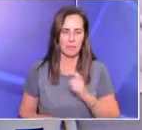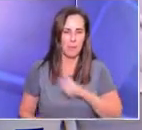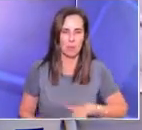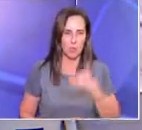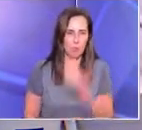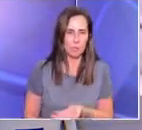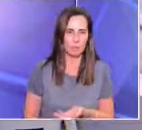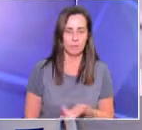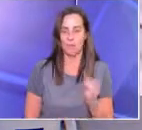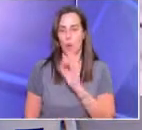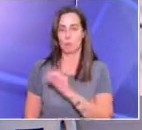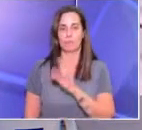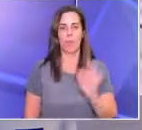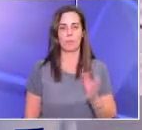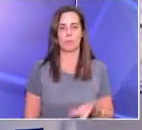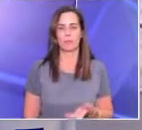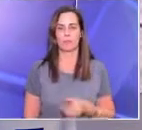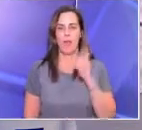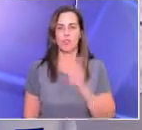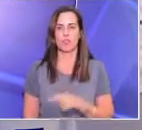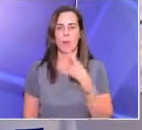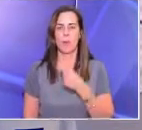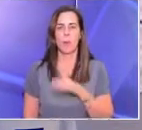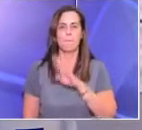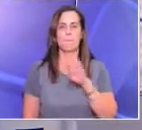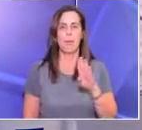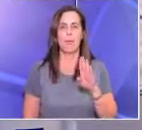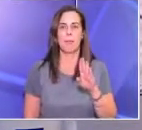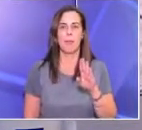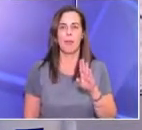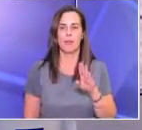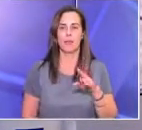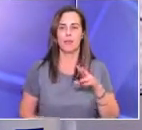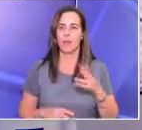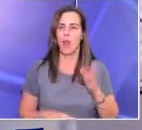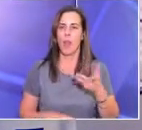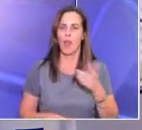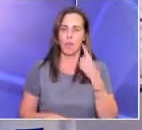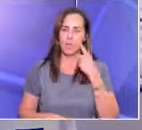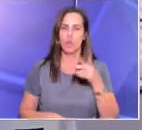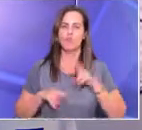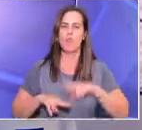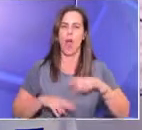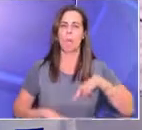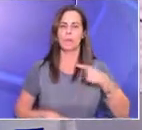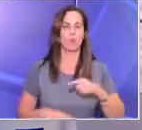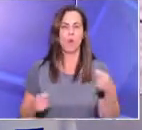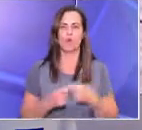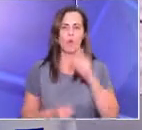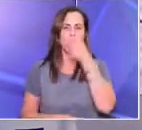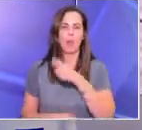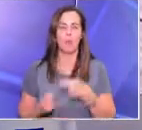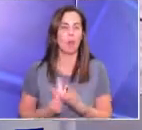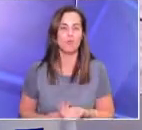ובמקומית. אני גם חושב שזה לא בסדר. אתה יודע, אנשים שאומרים, ביבי נתניהו הסתאב, הסתאב, הסתאב. למה התירוץ הזה של ההסתאבות לא קשור לחולדאי